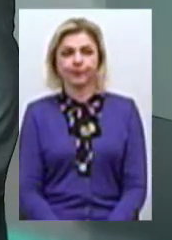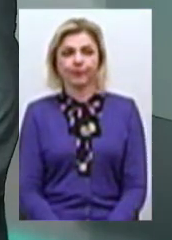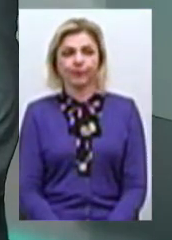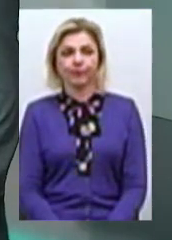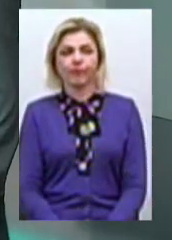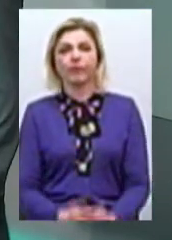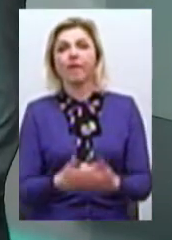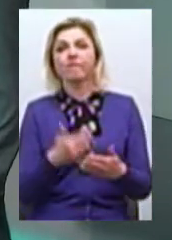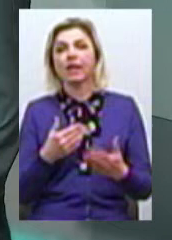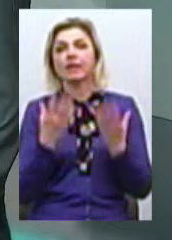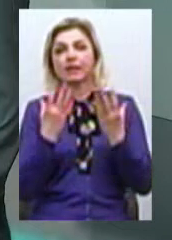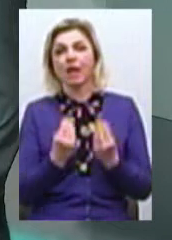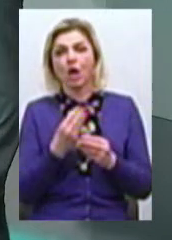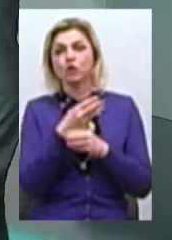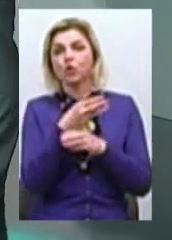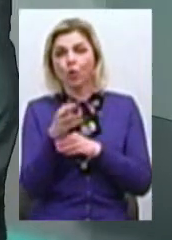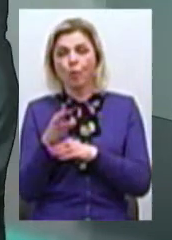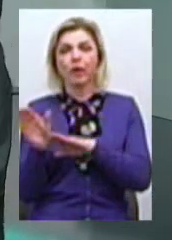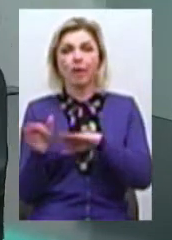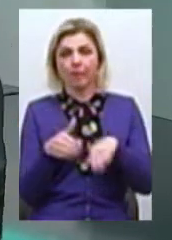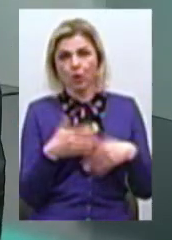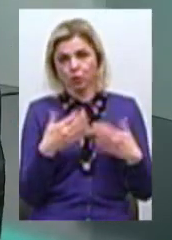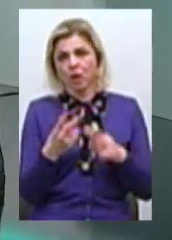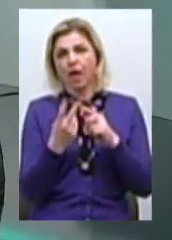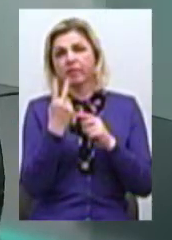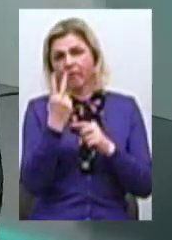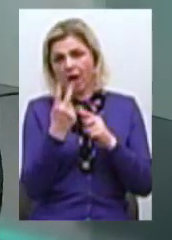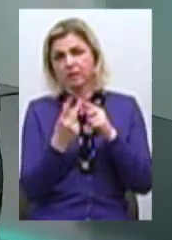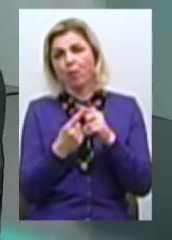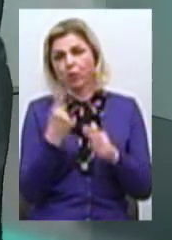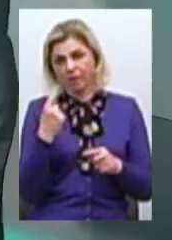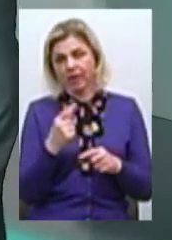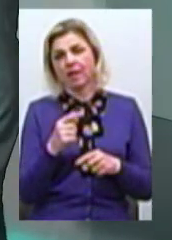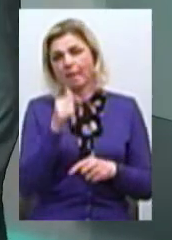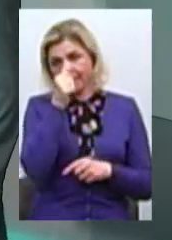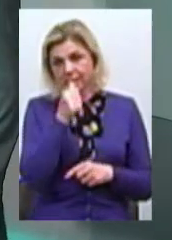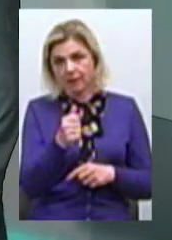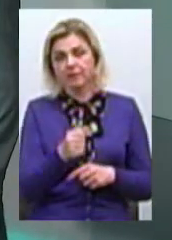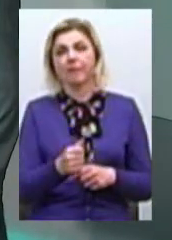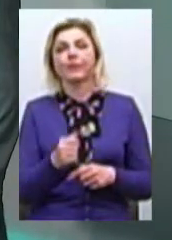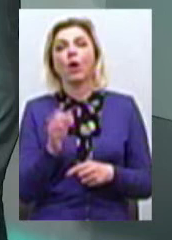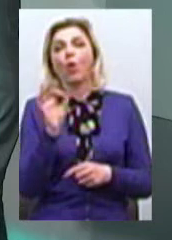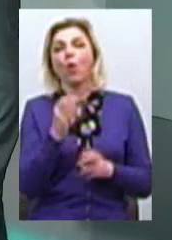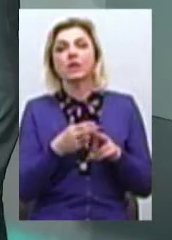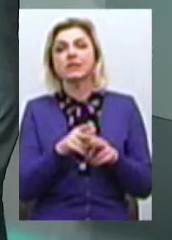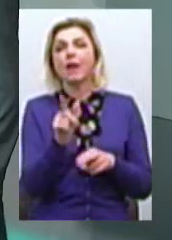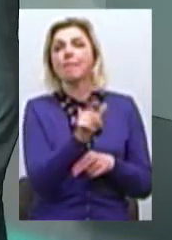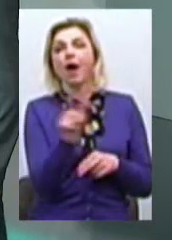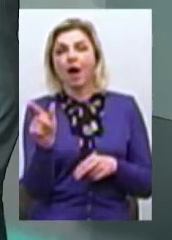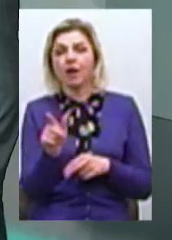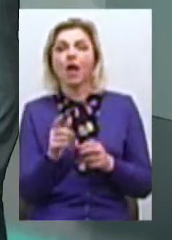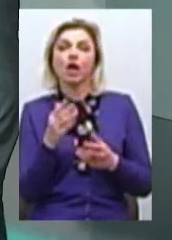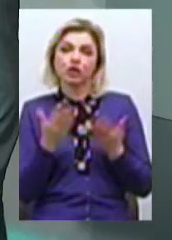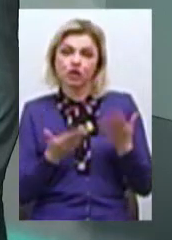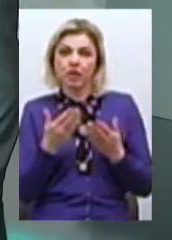Від дня зйомки минуло вже майже 2,5 місяці. Як щодо цих пар наставник-дитина? Чи